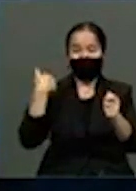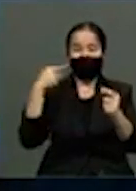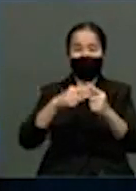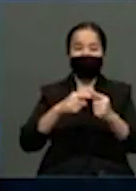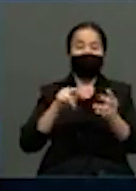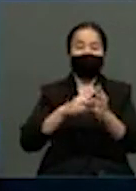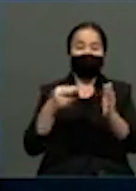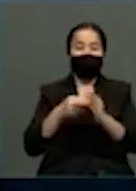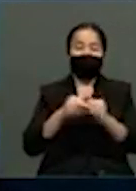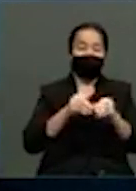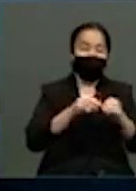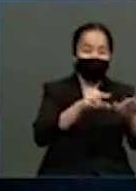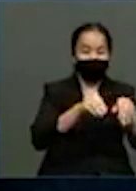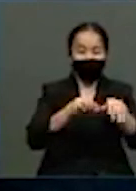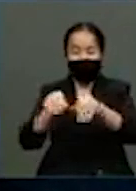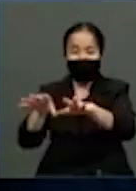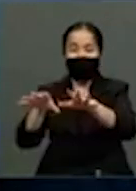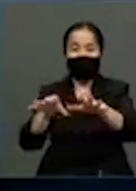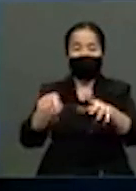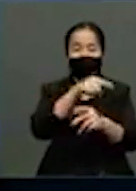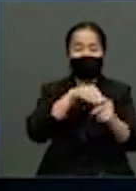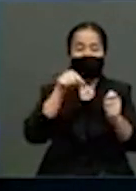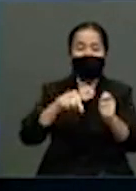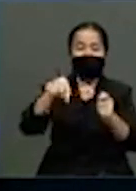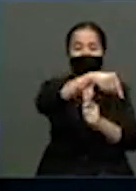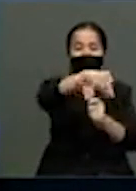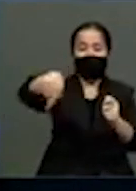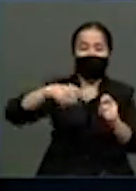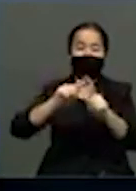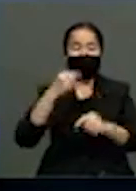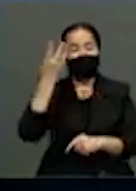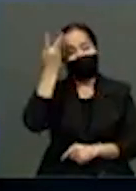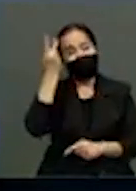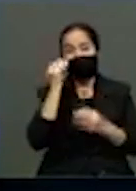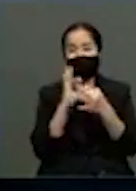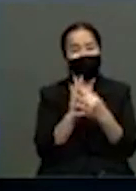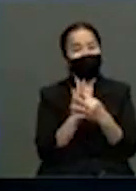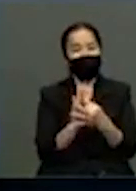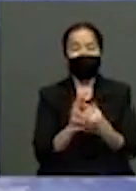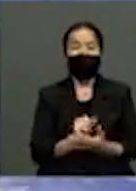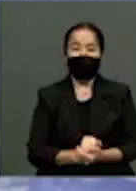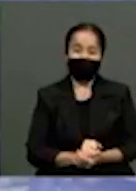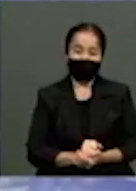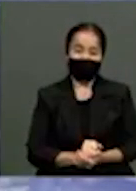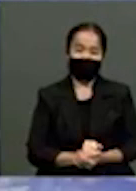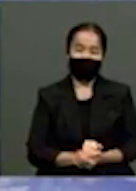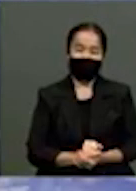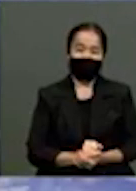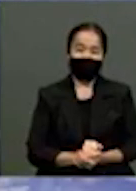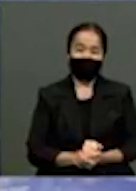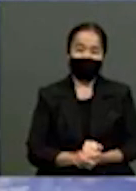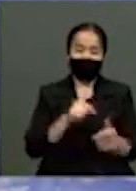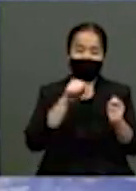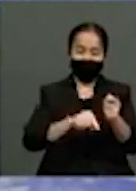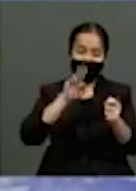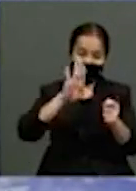จายตัวอยู่หลายที่ก็สร้างความห่วงใยอยู่ว่าในตรงนี้นะครับของบางกะปิ